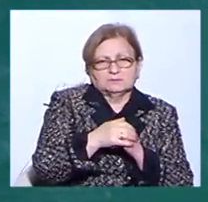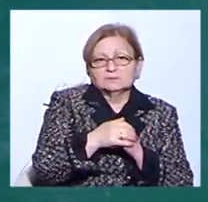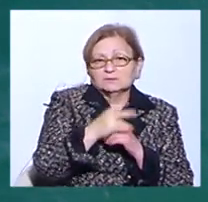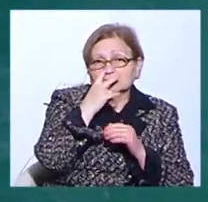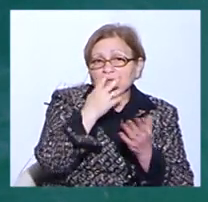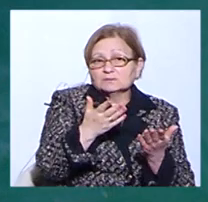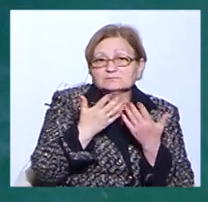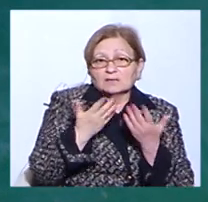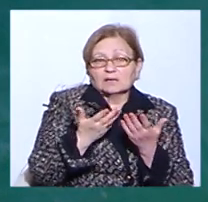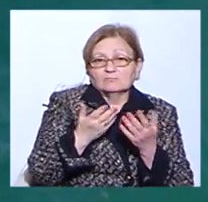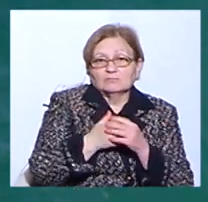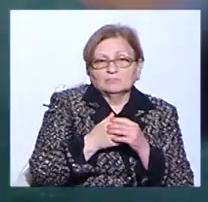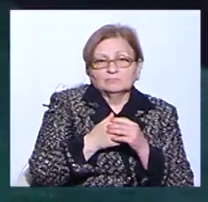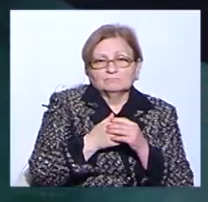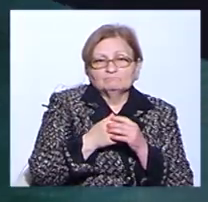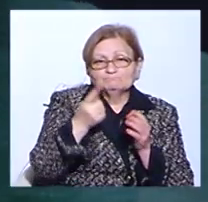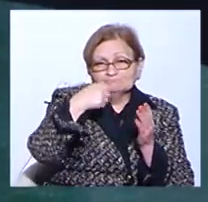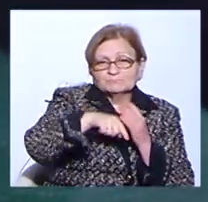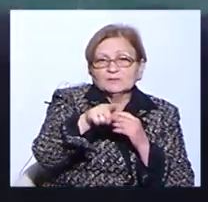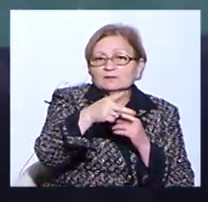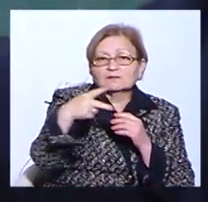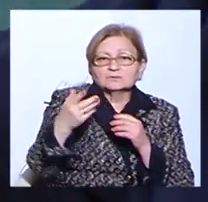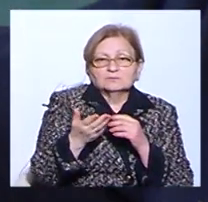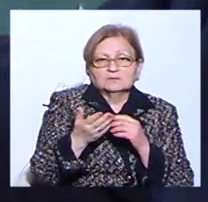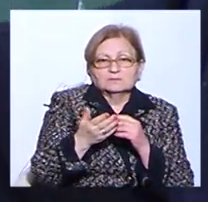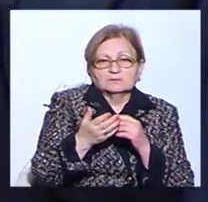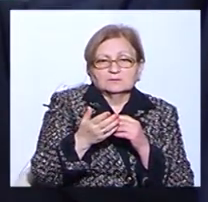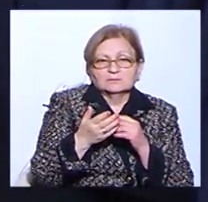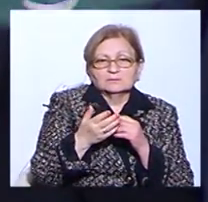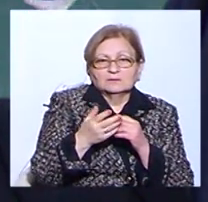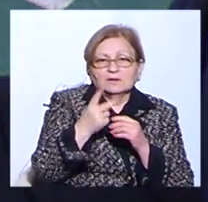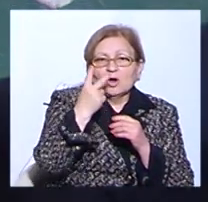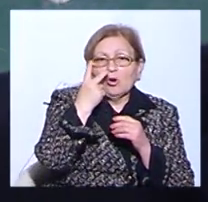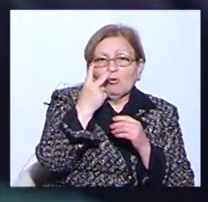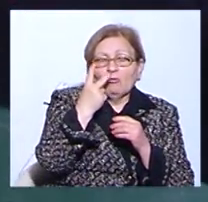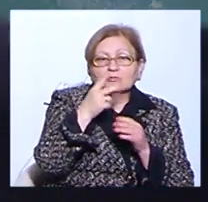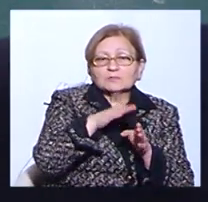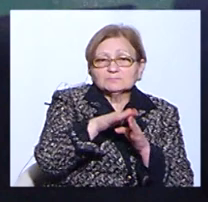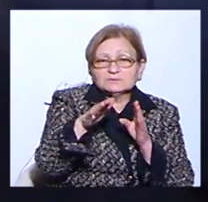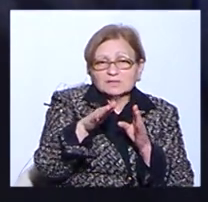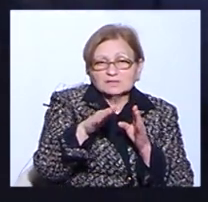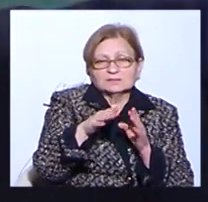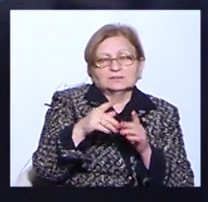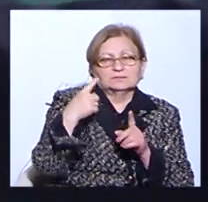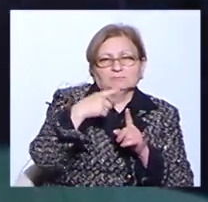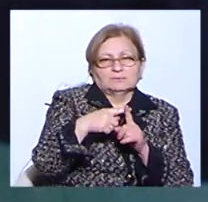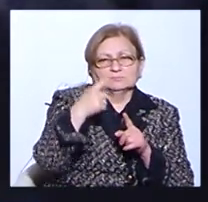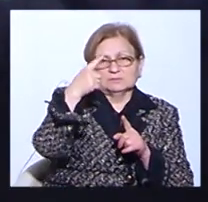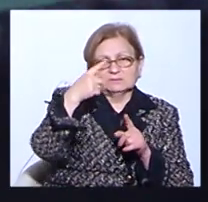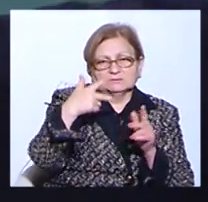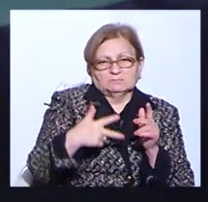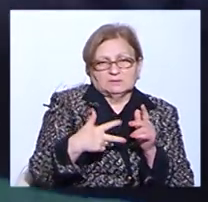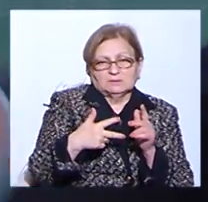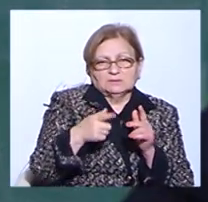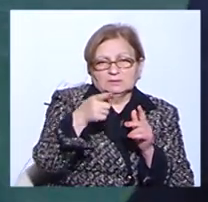ხედავთ? ეს კი რა არის? 1/3 დამატებული 1/3 არის 2/3 და დამატებული 1/13.